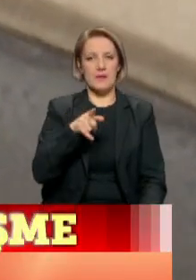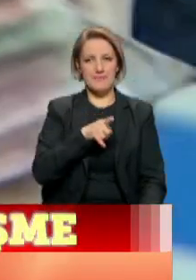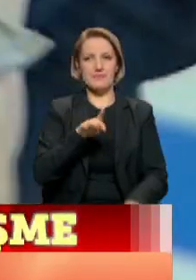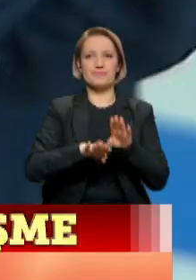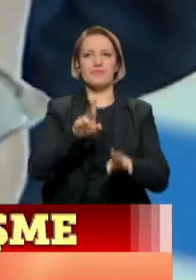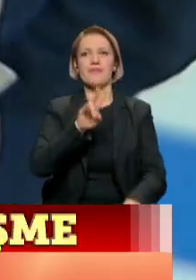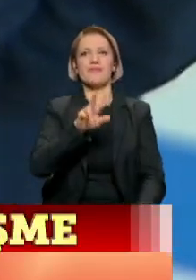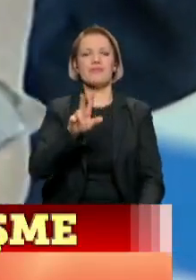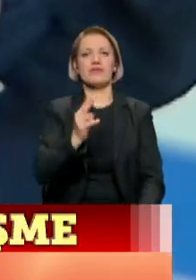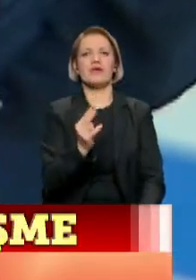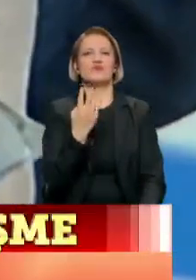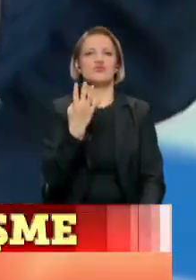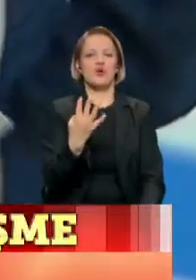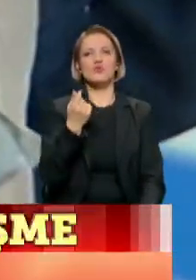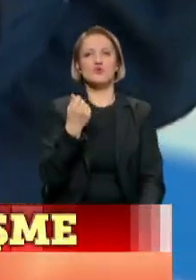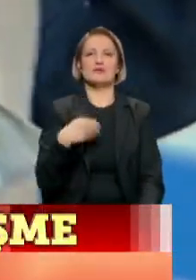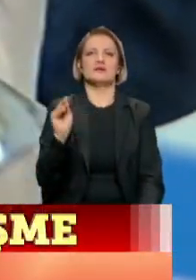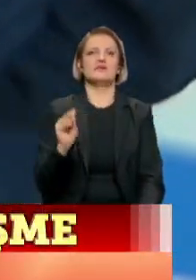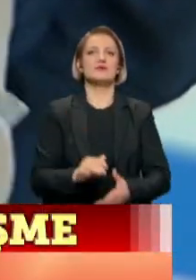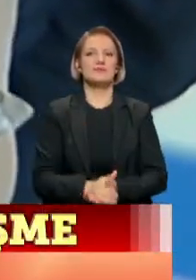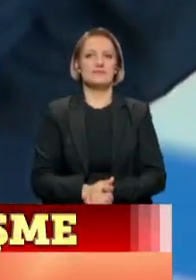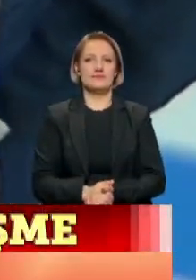23 lira 74 kuruşa satılıyor